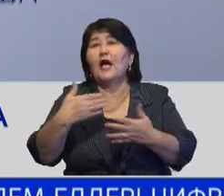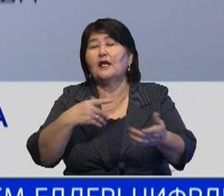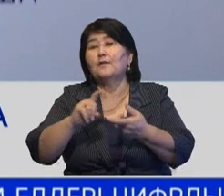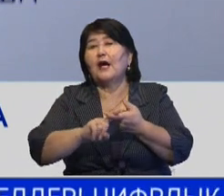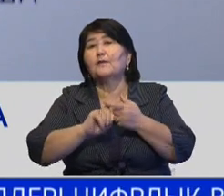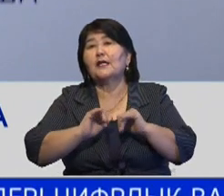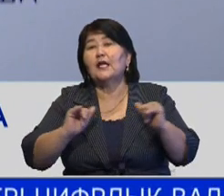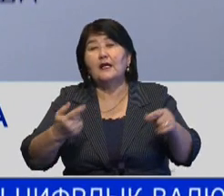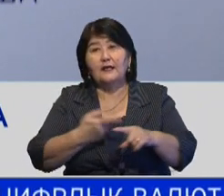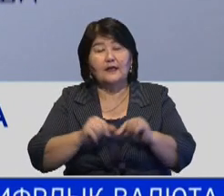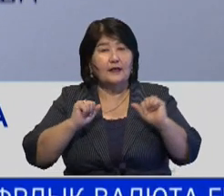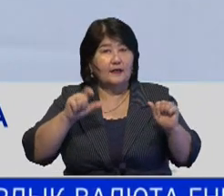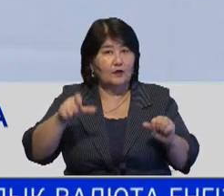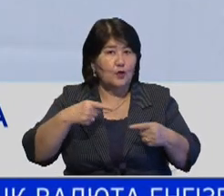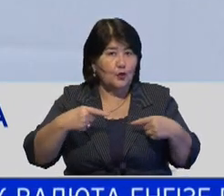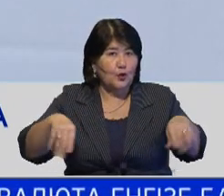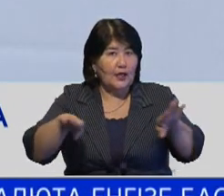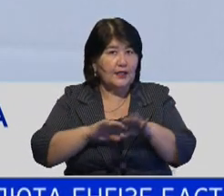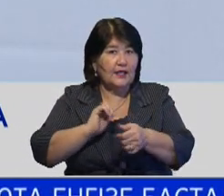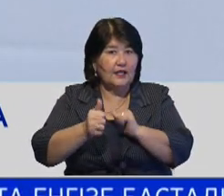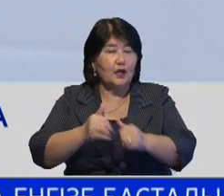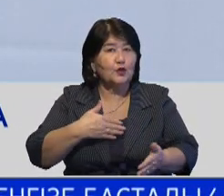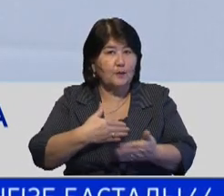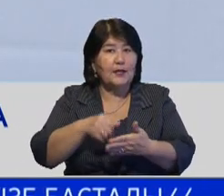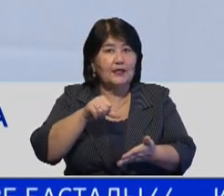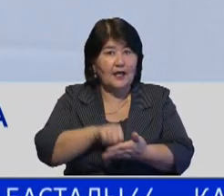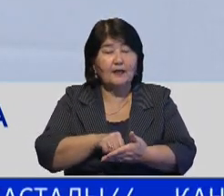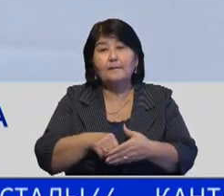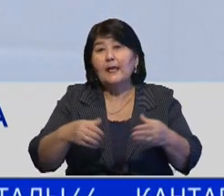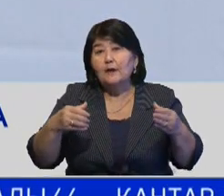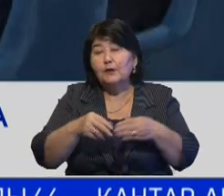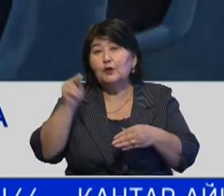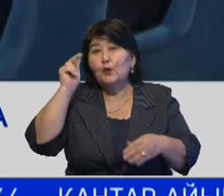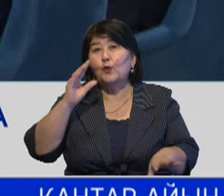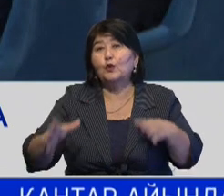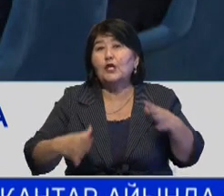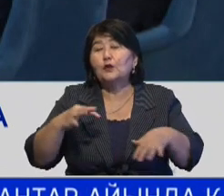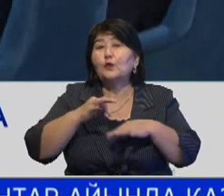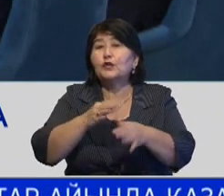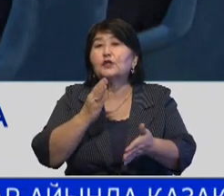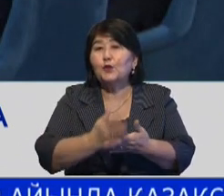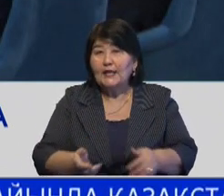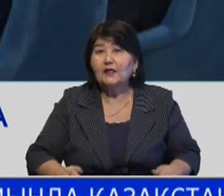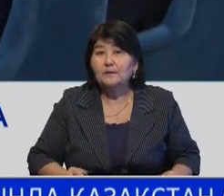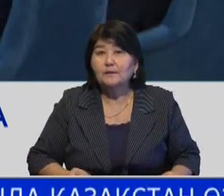айтып келеді. Екі елдің спортшылары түрлі деңгейдегі жарыстарға белсене қатысып, бірлескен оқу-жаттығу өткізіп тұрады.